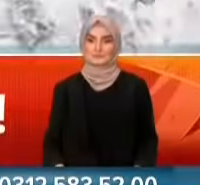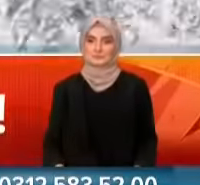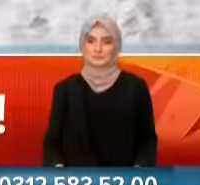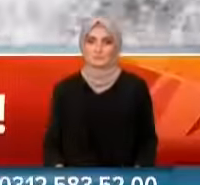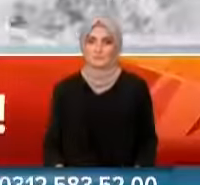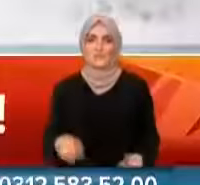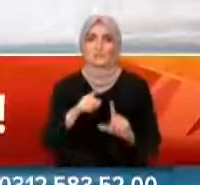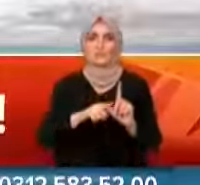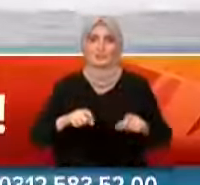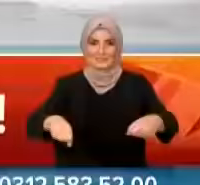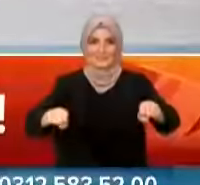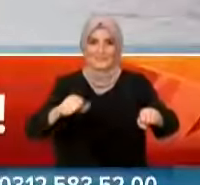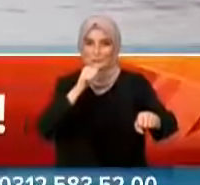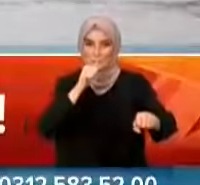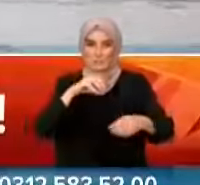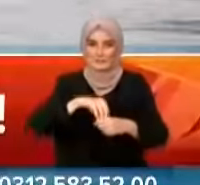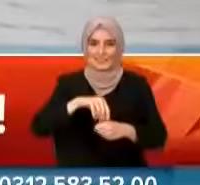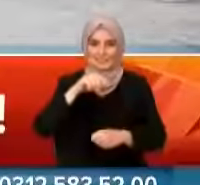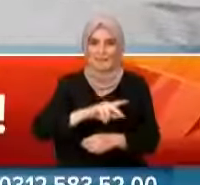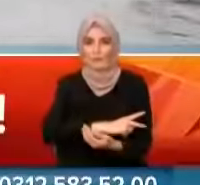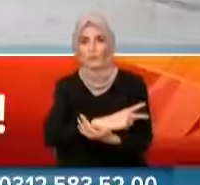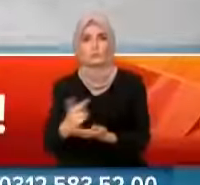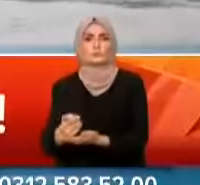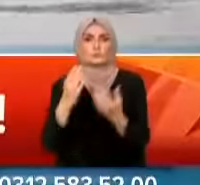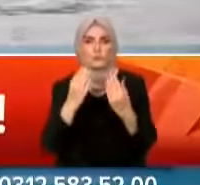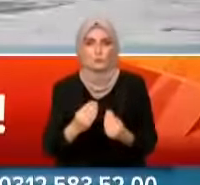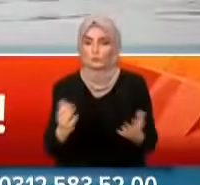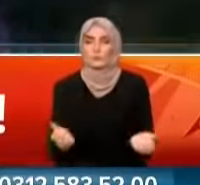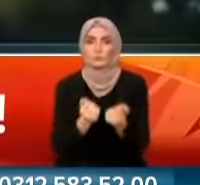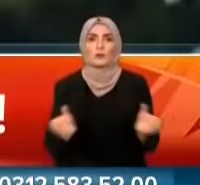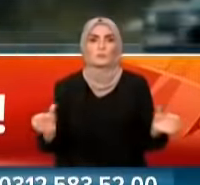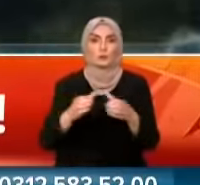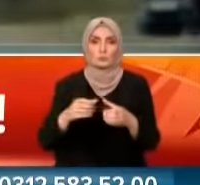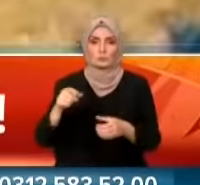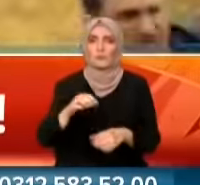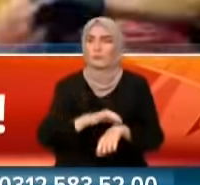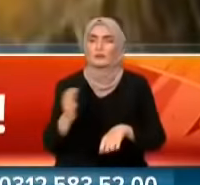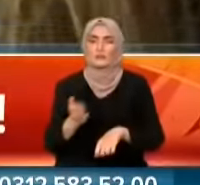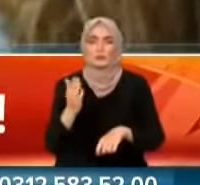Jet ski'den düştü. Kurtarma ekibi dakikalarca suyun içinde onu aradı.